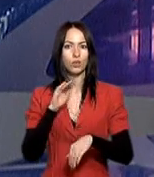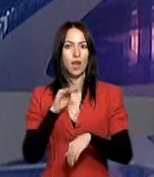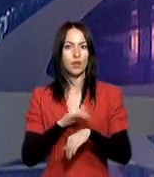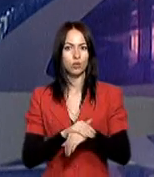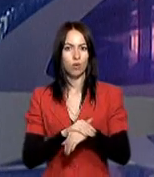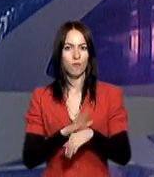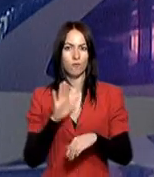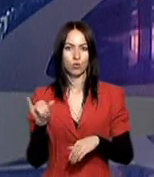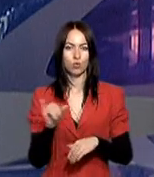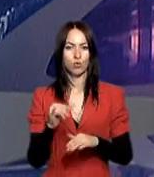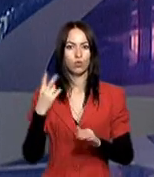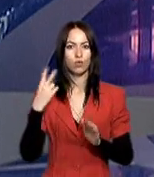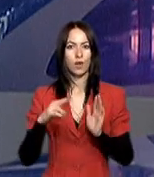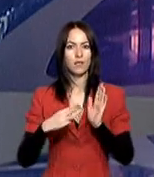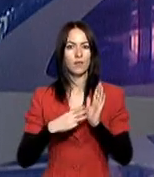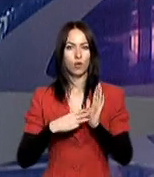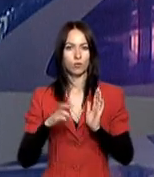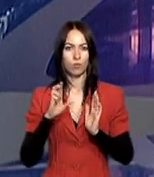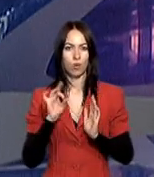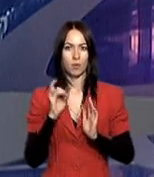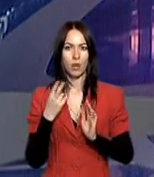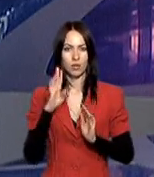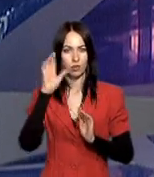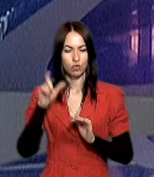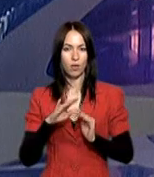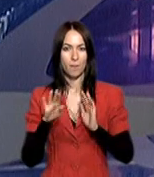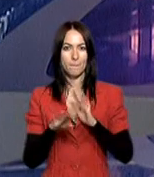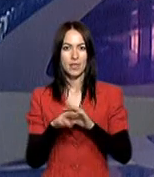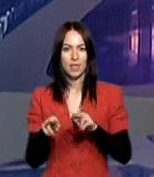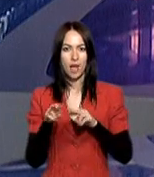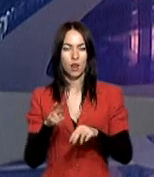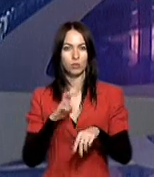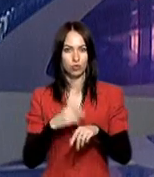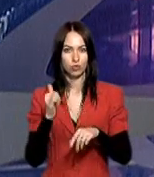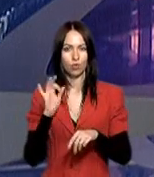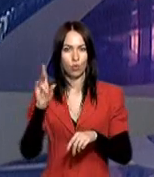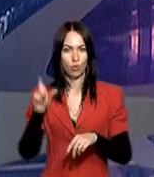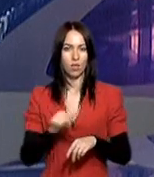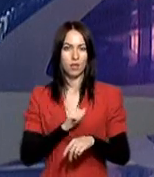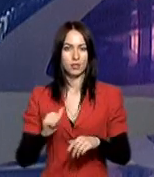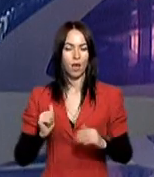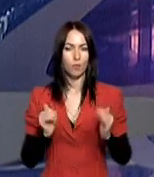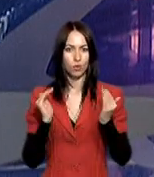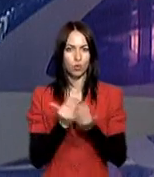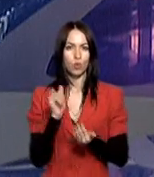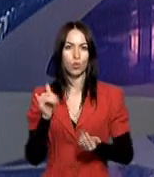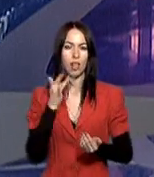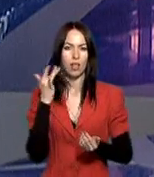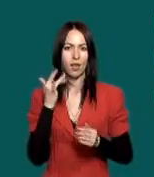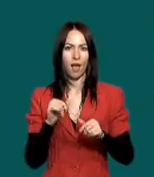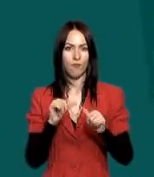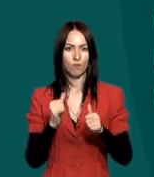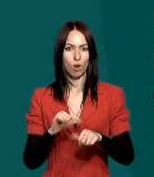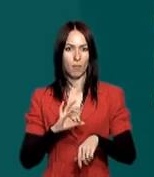зареєстровано у суботу 28 березня. Чоловік під наглядом лікарів перебуває на самоізоляції, у нього легка форма